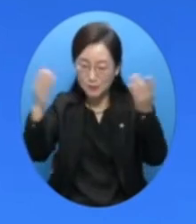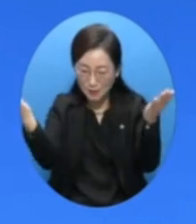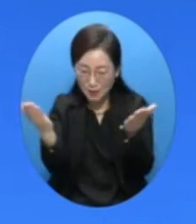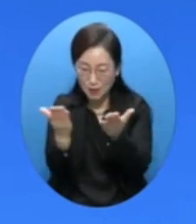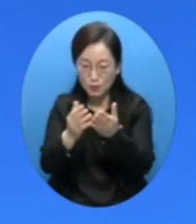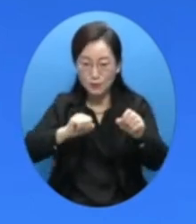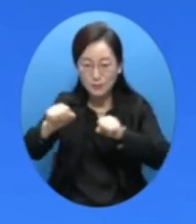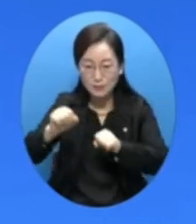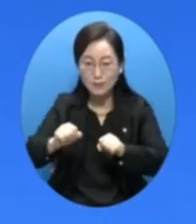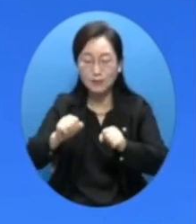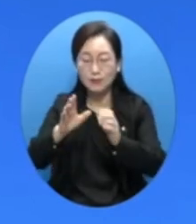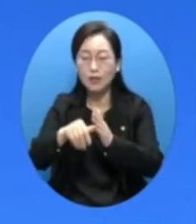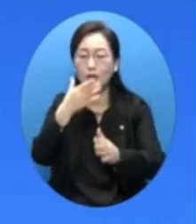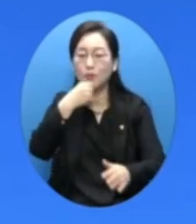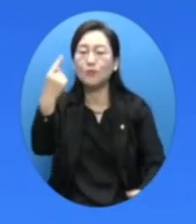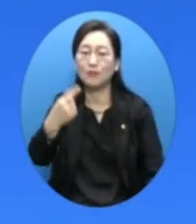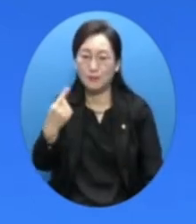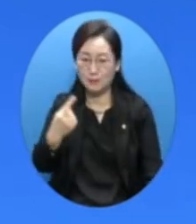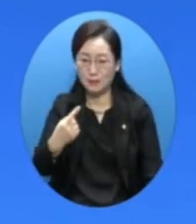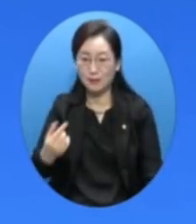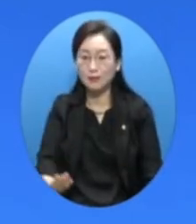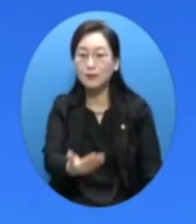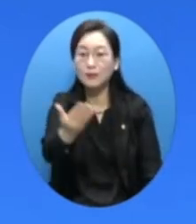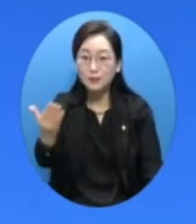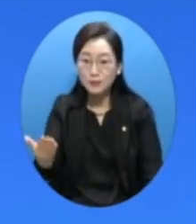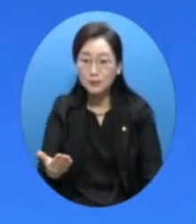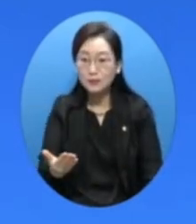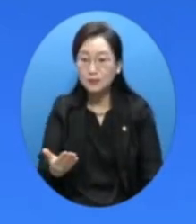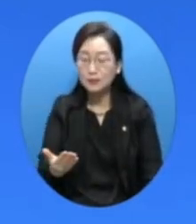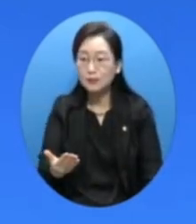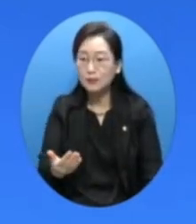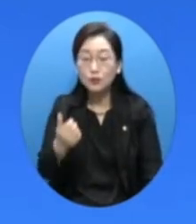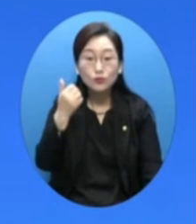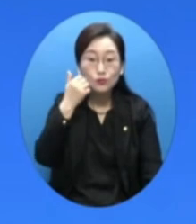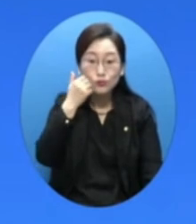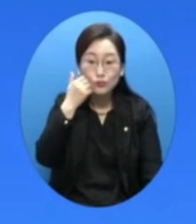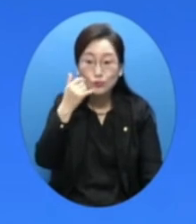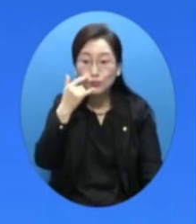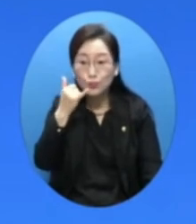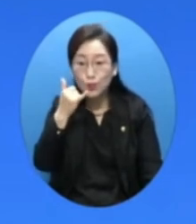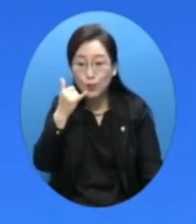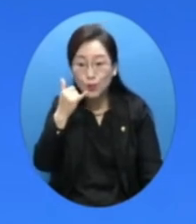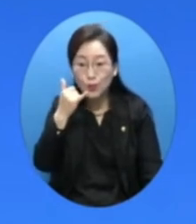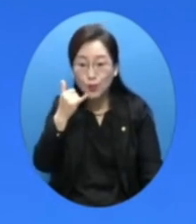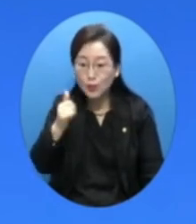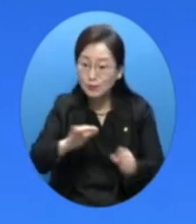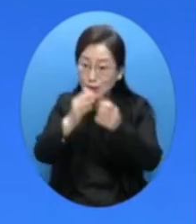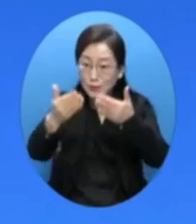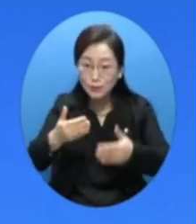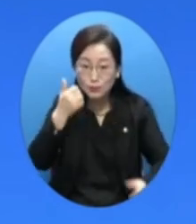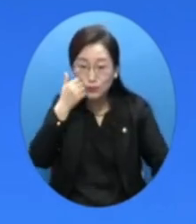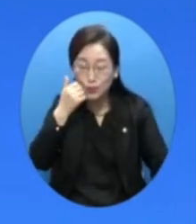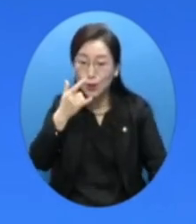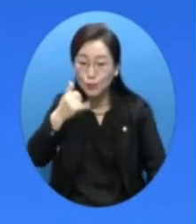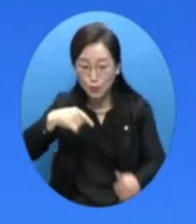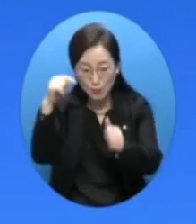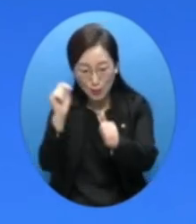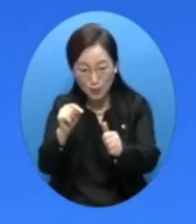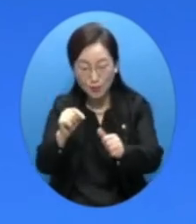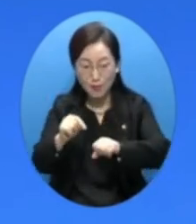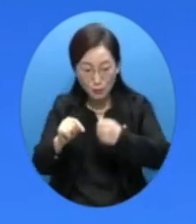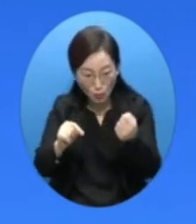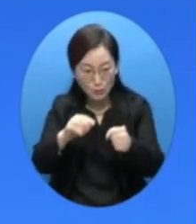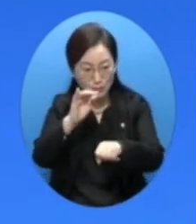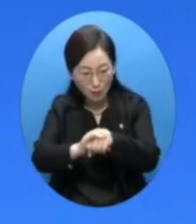때 복이 임합니다 여러분 누가 부모에게 사랑을 받습니까 부모의 말씀을 잘 듣고 순종하는 자녀가